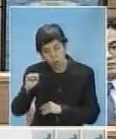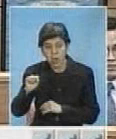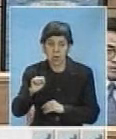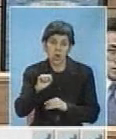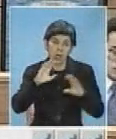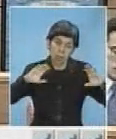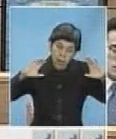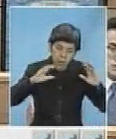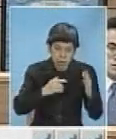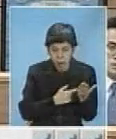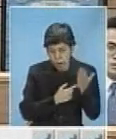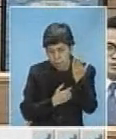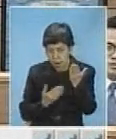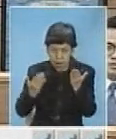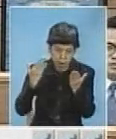สารครบถ้วน